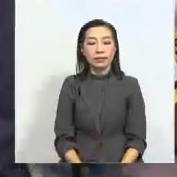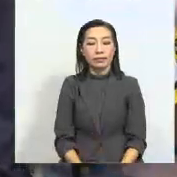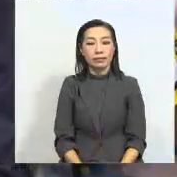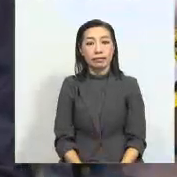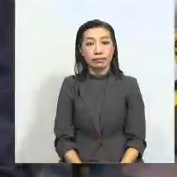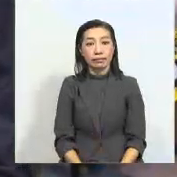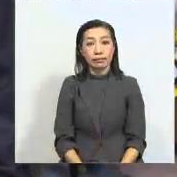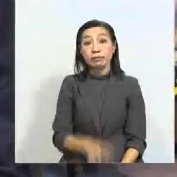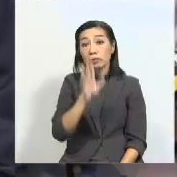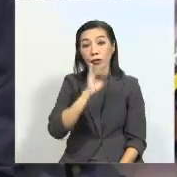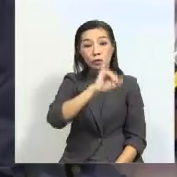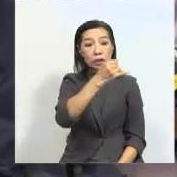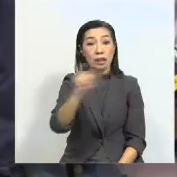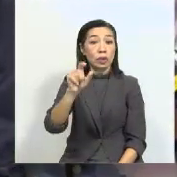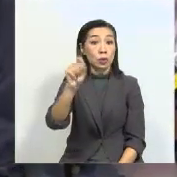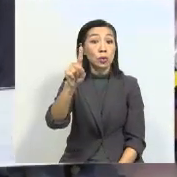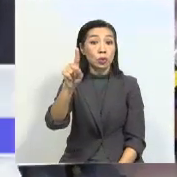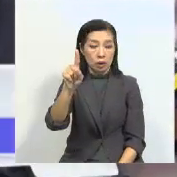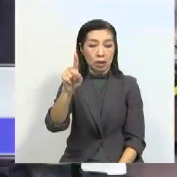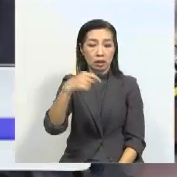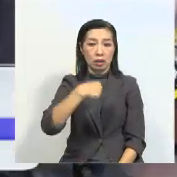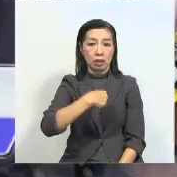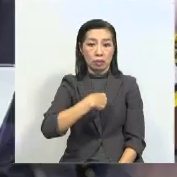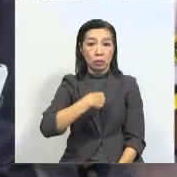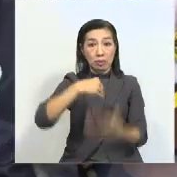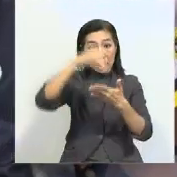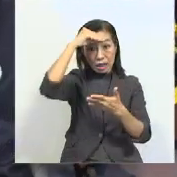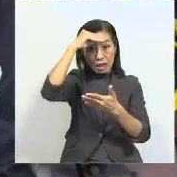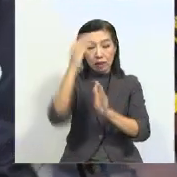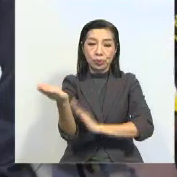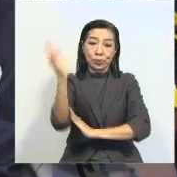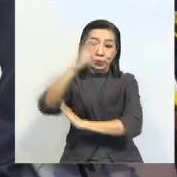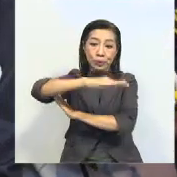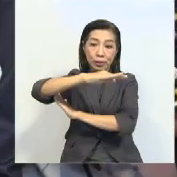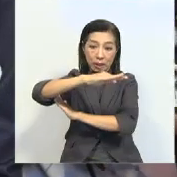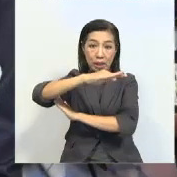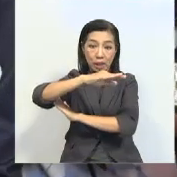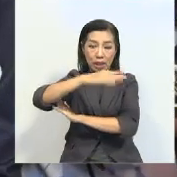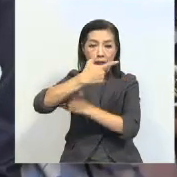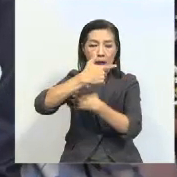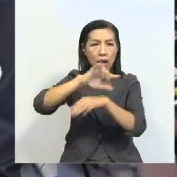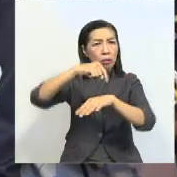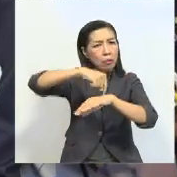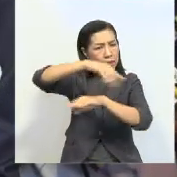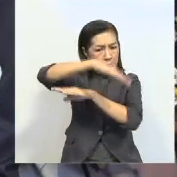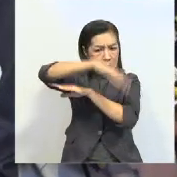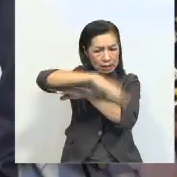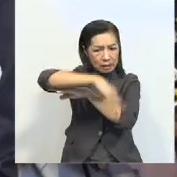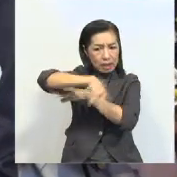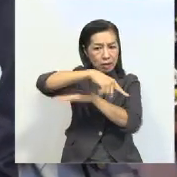ก็ถ้าเป็นวันปกติวันจันทร์ถึงศุกร์คือเวลาวันที่เรียนปกติครับก็จะเรียนปกติแต่ว่า